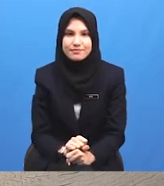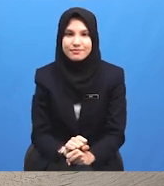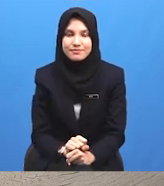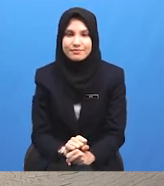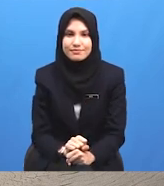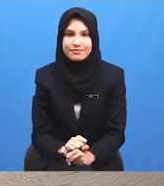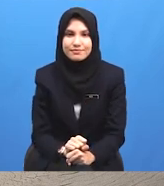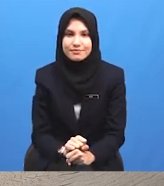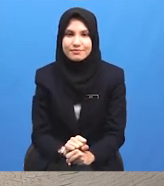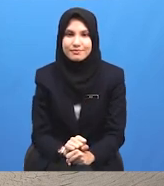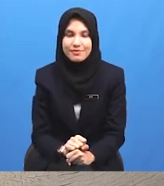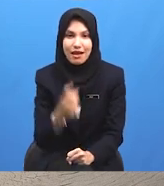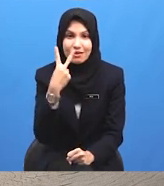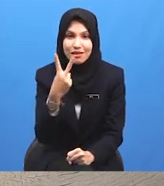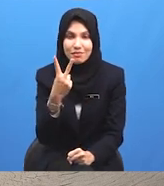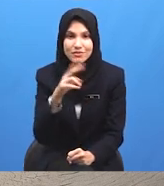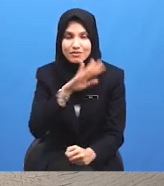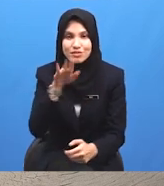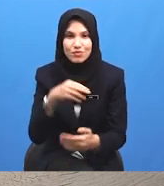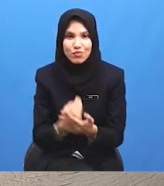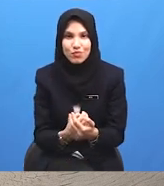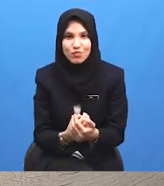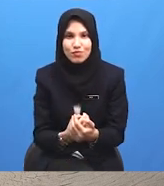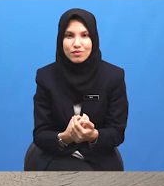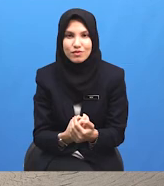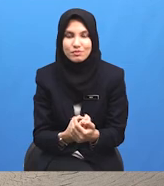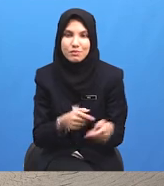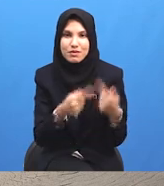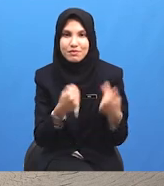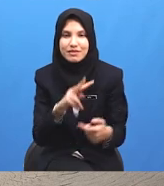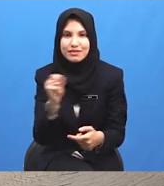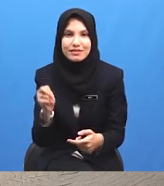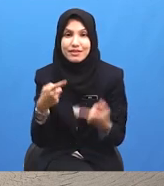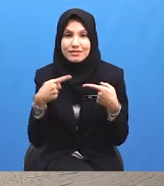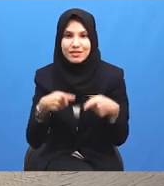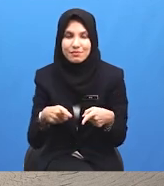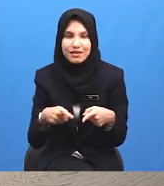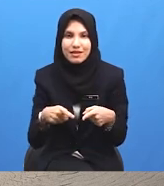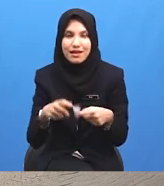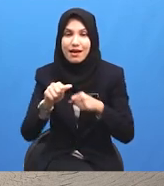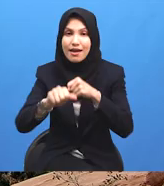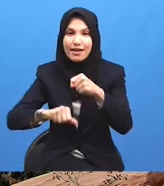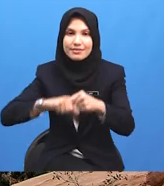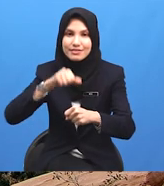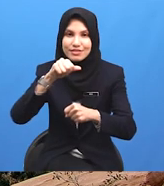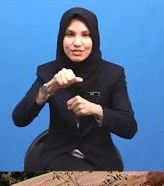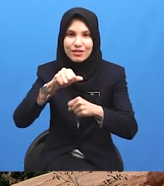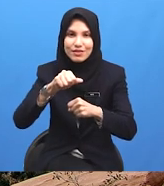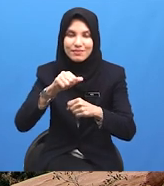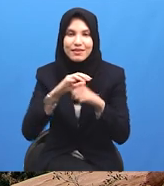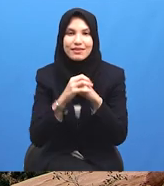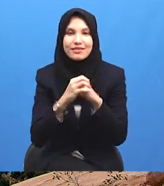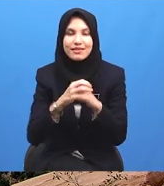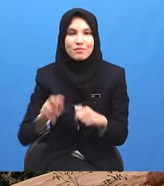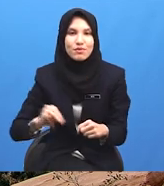Wah, nampaknya semua memberi perhatian. Bagus. Jawapan dia ialah asteroid. Syabas